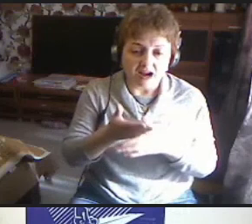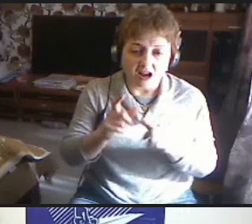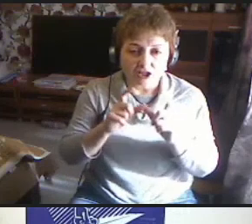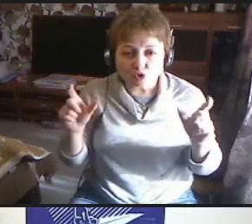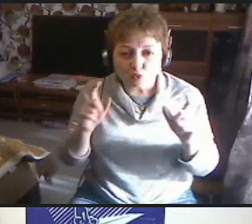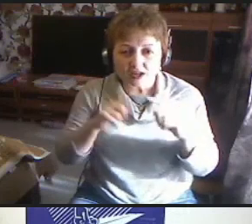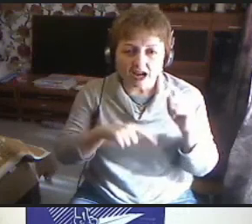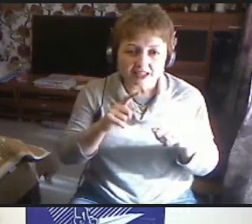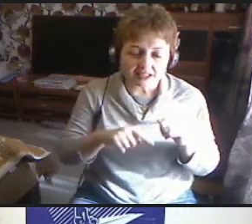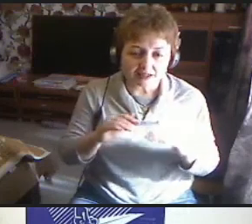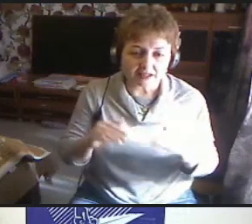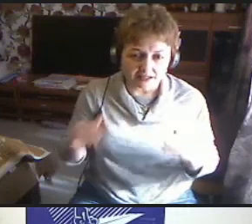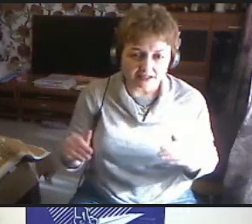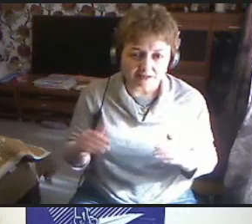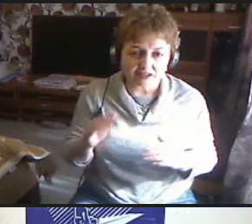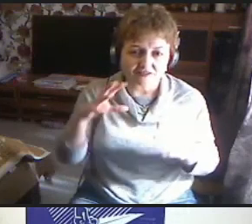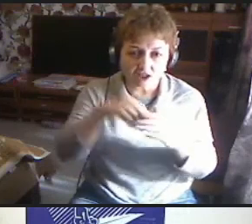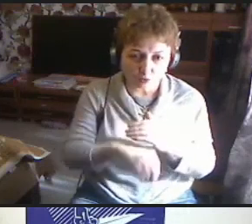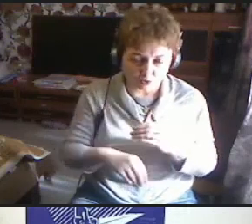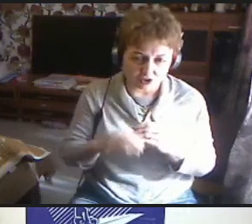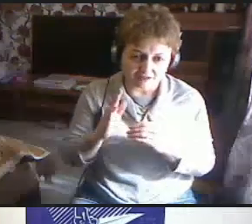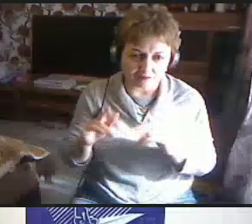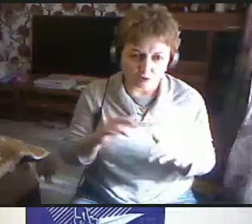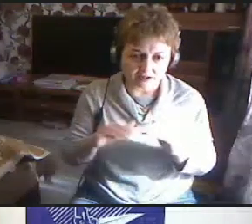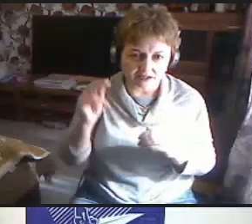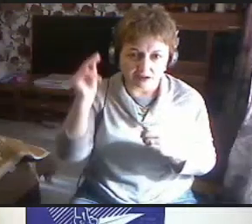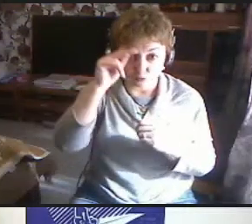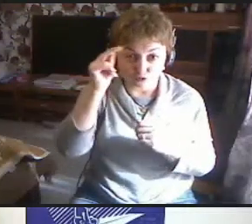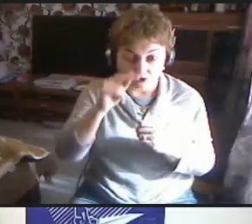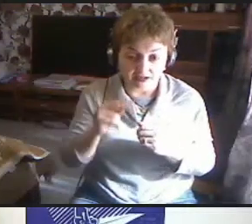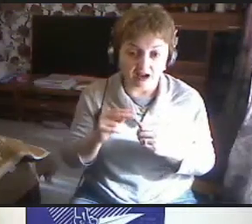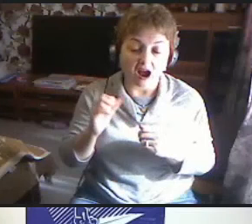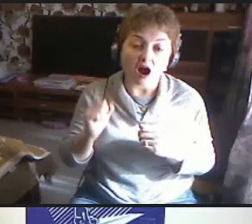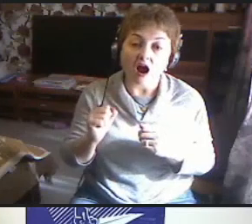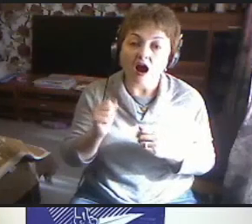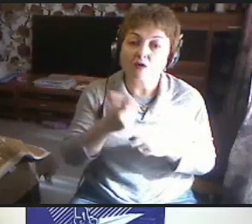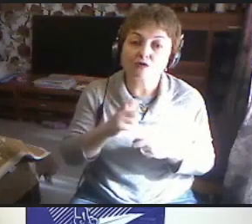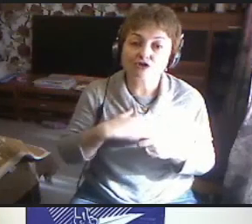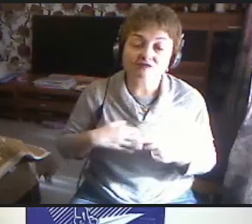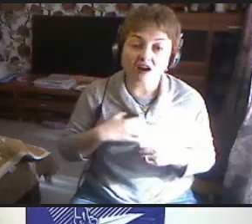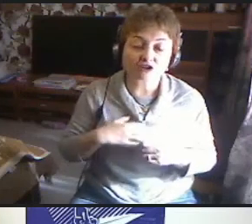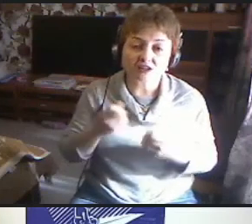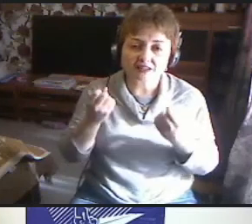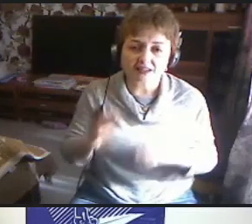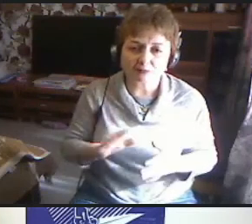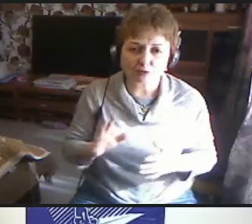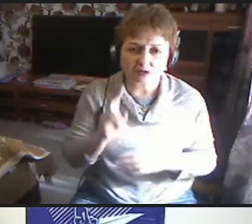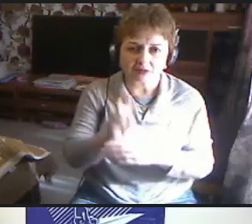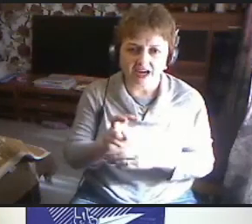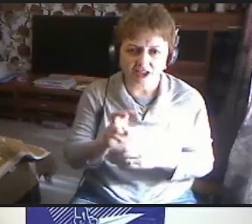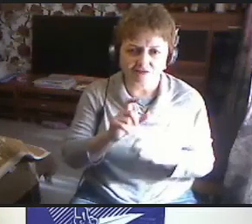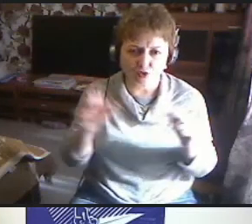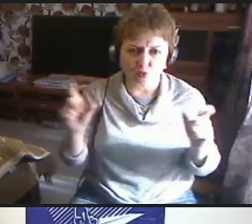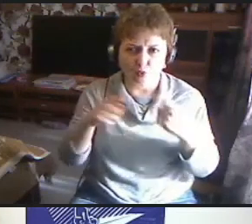детям включиться в процесс обучения. И очень важно не просто приходить в школу и говорить, что